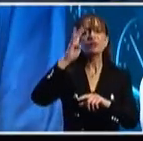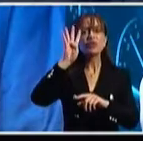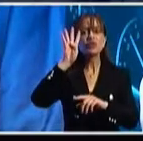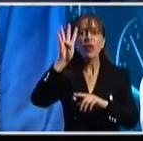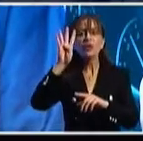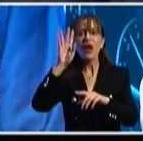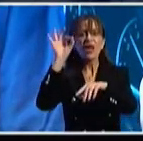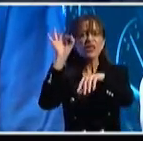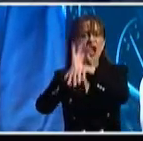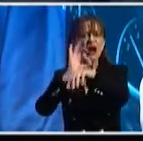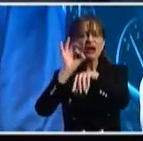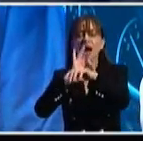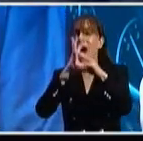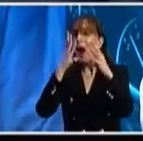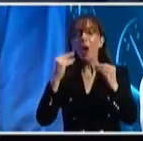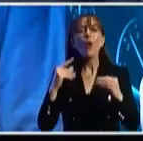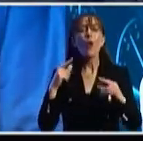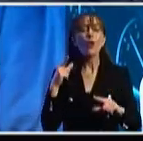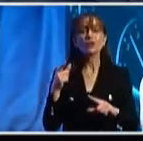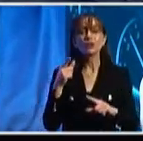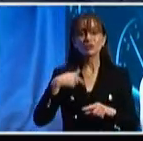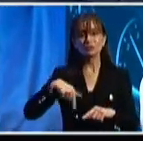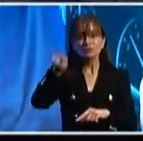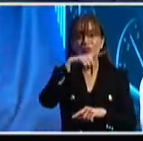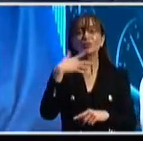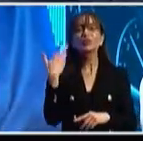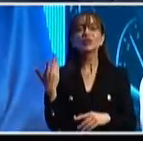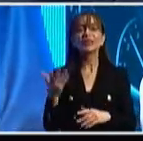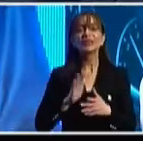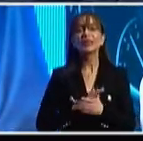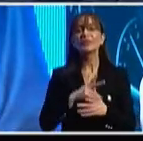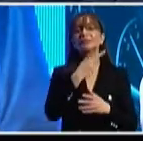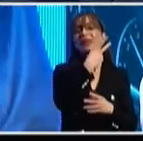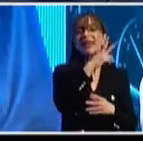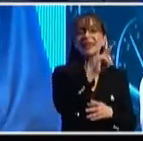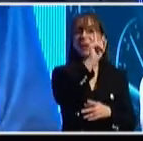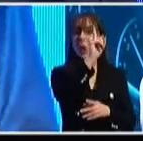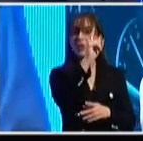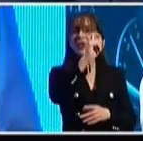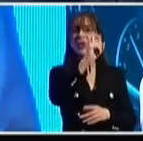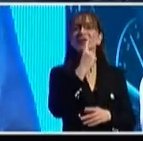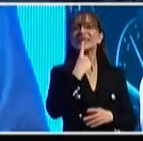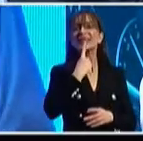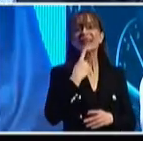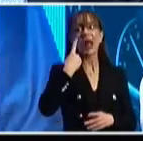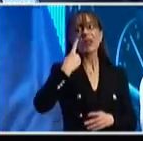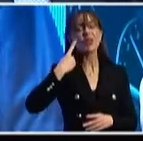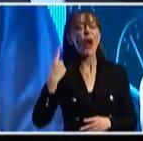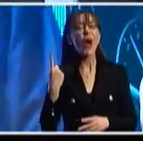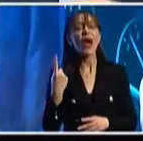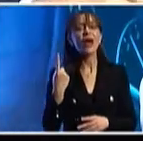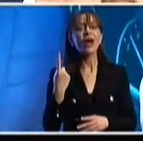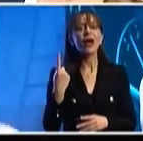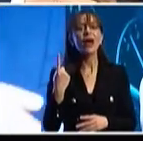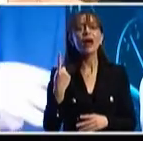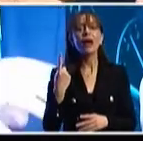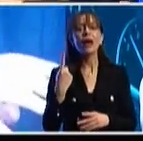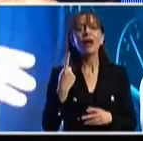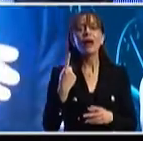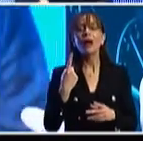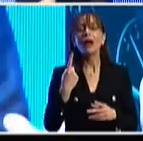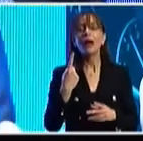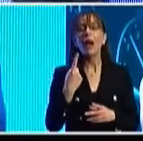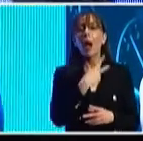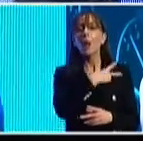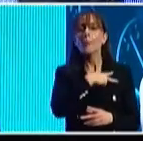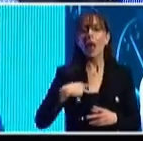ulaştırdı. Bunların 2019'da devraldığı o